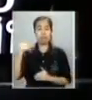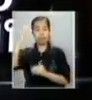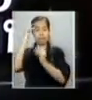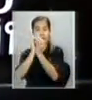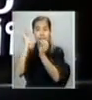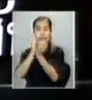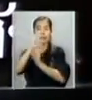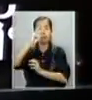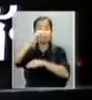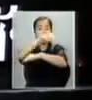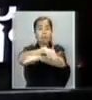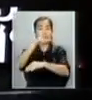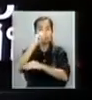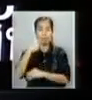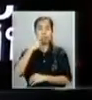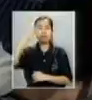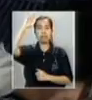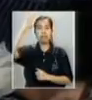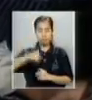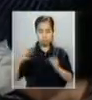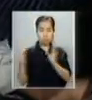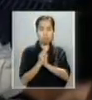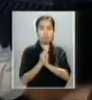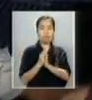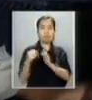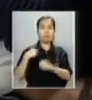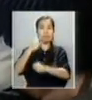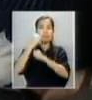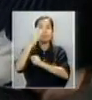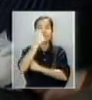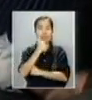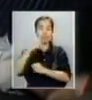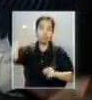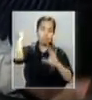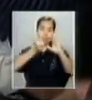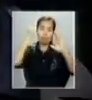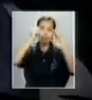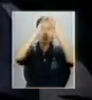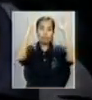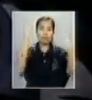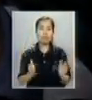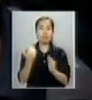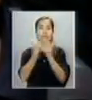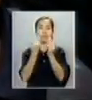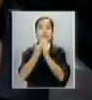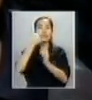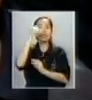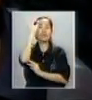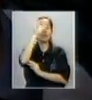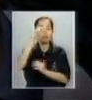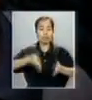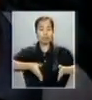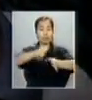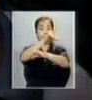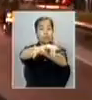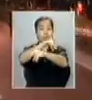นหนึ่งสารภาพว่าเป็นผู้ร่วมชุมนุมนปช.ได้ทุบทำลายตู้โทรศัพท์ริมถนนเพชรบุรีจึงถูกควบคุมตัวไปสอบส